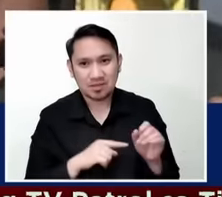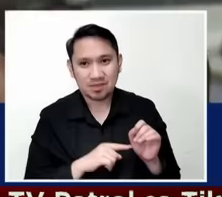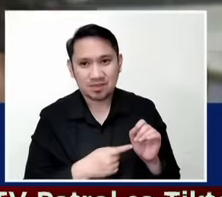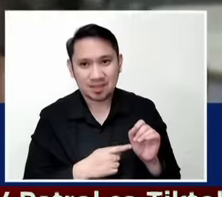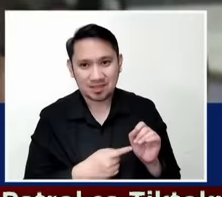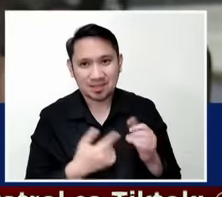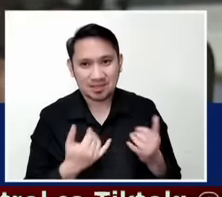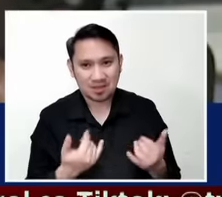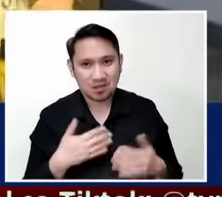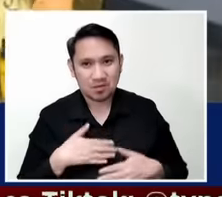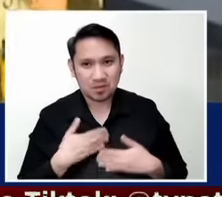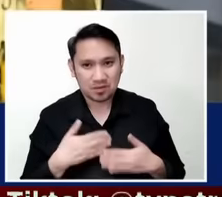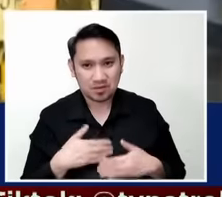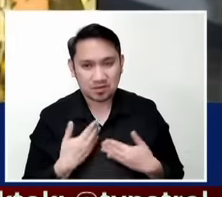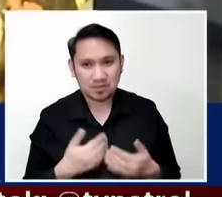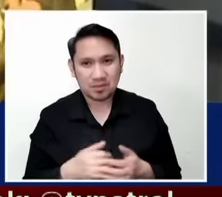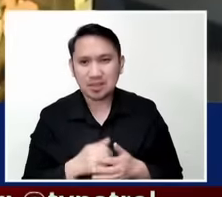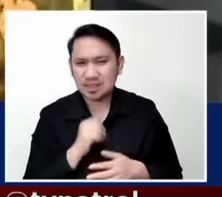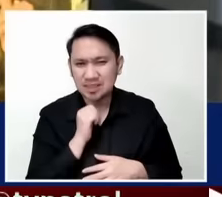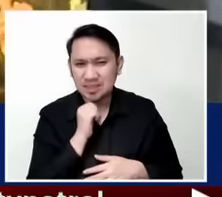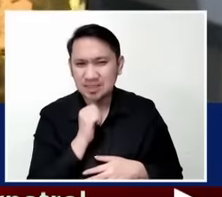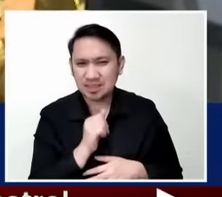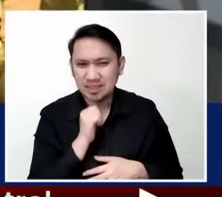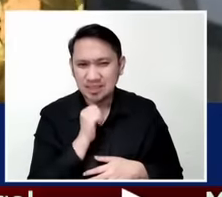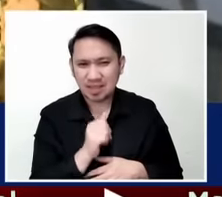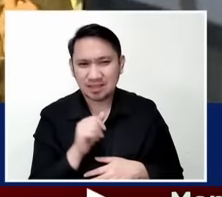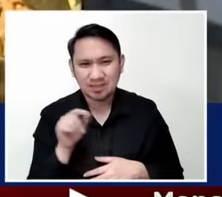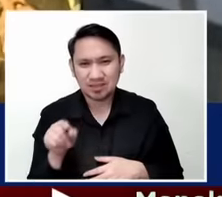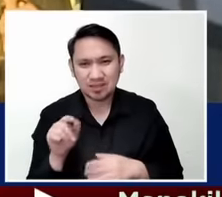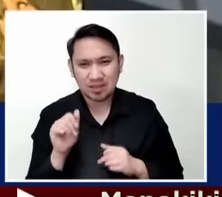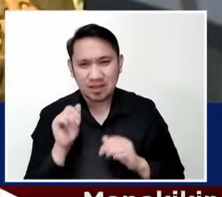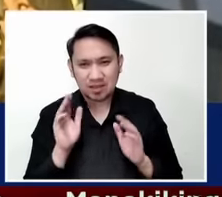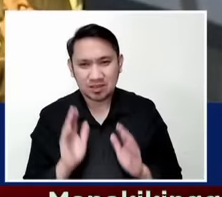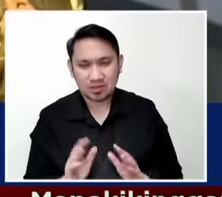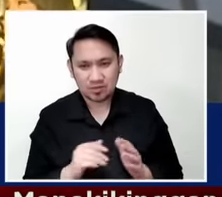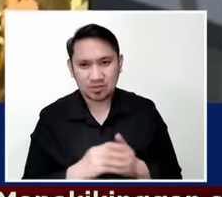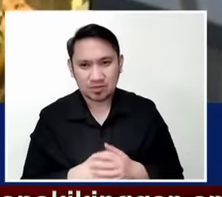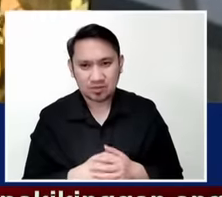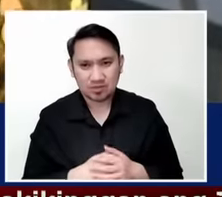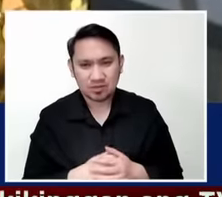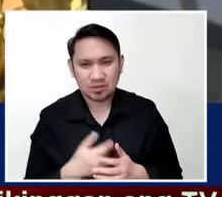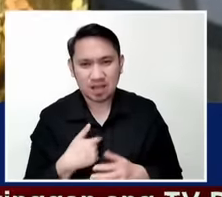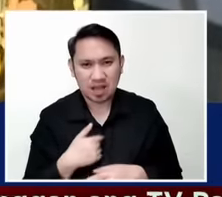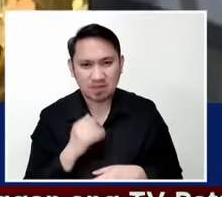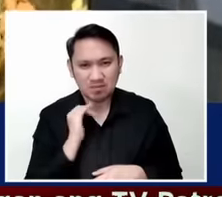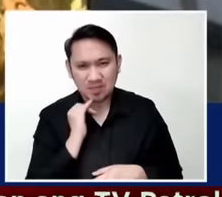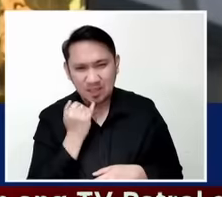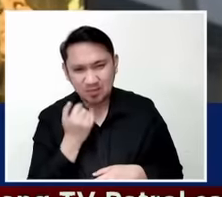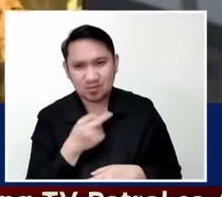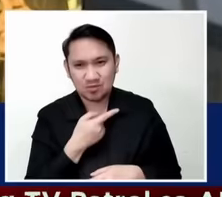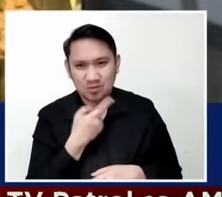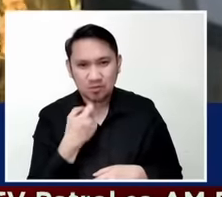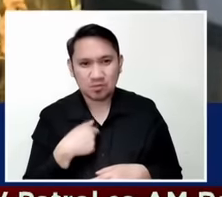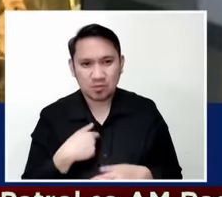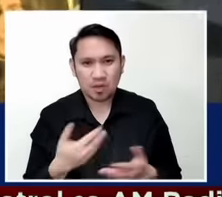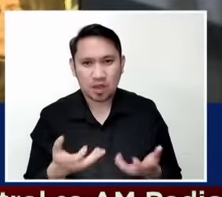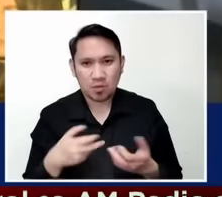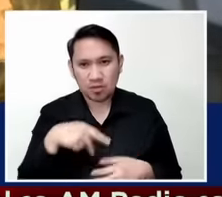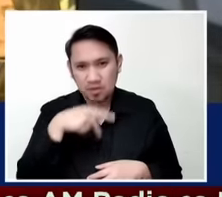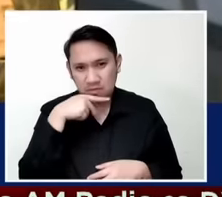happy. Non-showbiz. Selosa kasi ako. So hindi mag-work pag showbiz, tsaka magulo. Gusto ko ng private